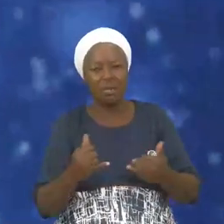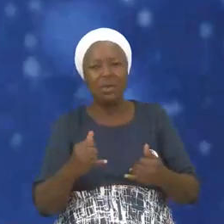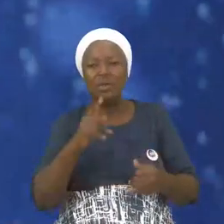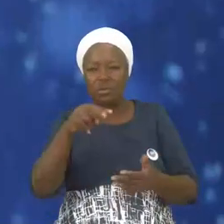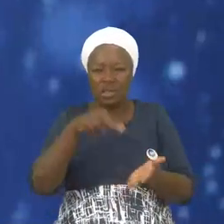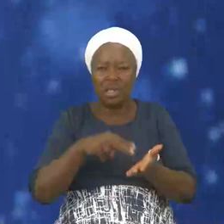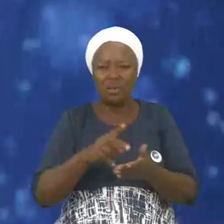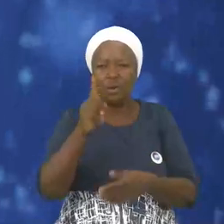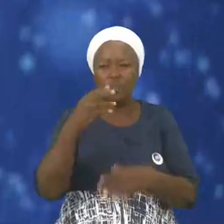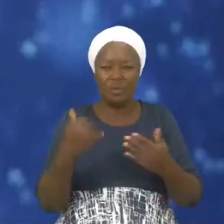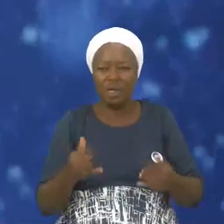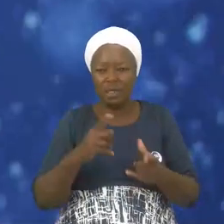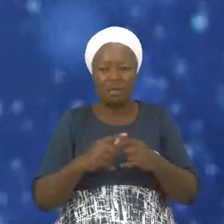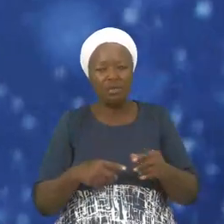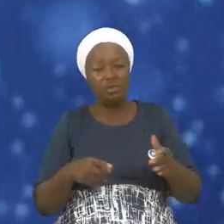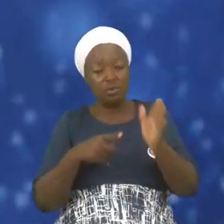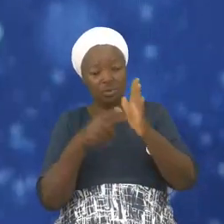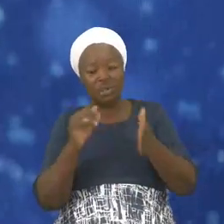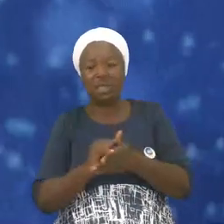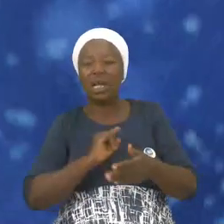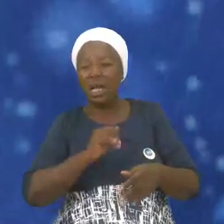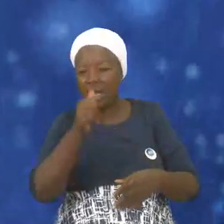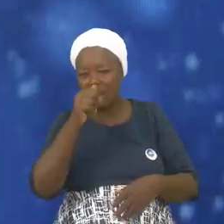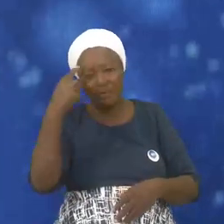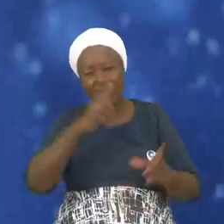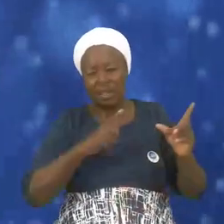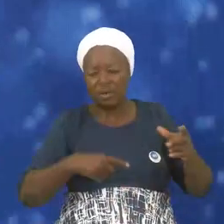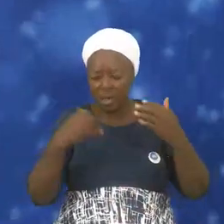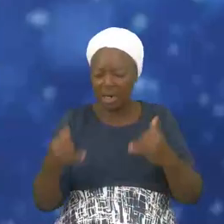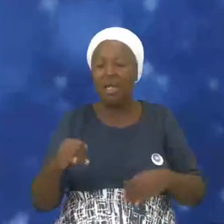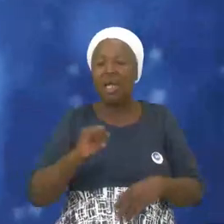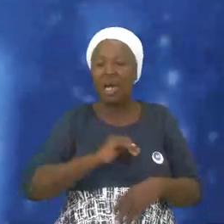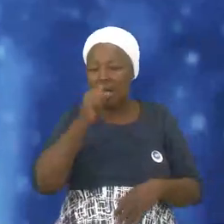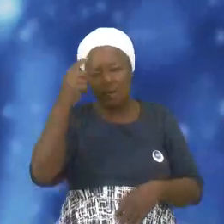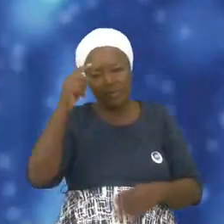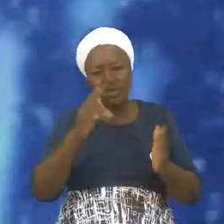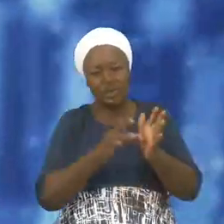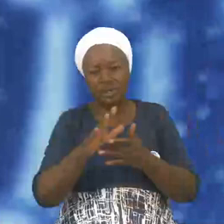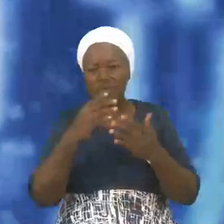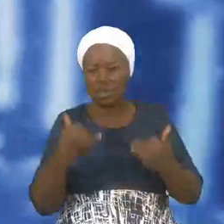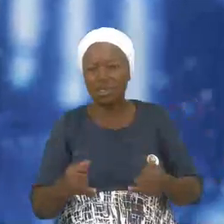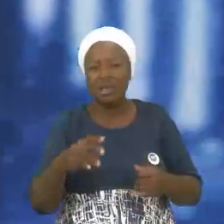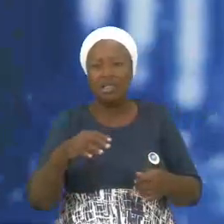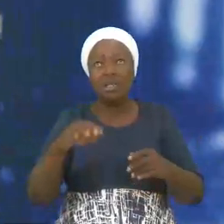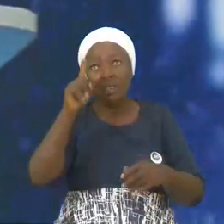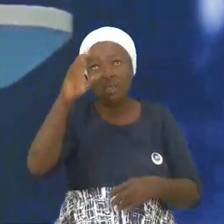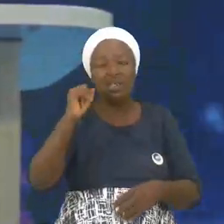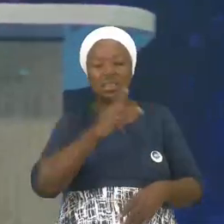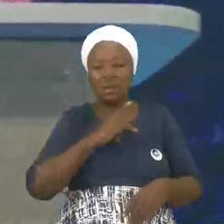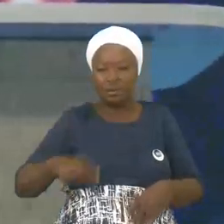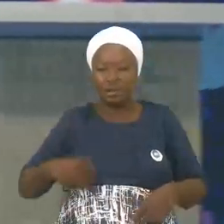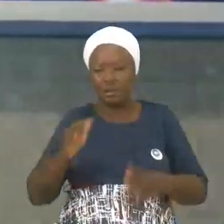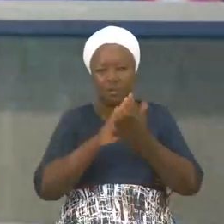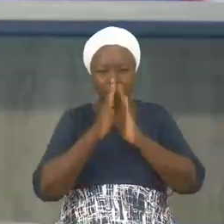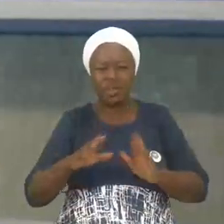vu cette main. Mettez-vous debout maintenant. Levez-vous maintenant et indiquez au Seigneur, je suis là pour le Seigneur. Je suis